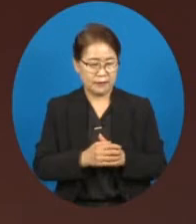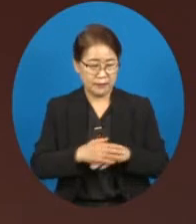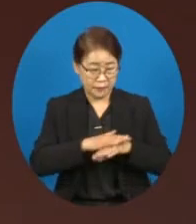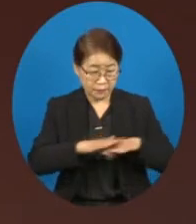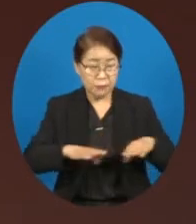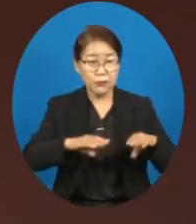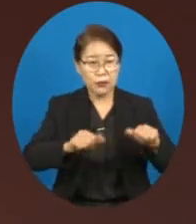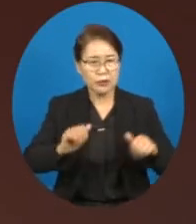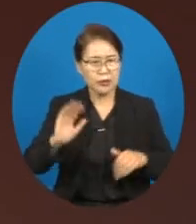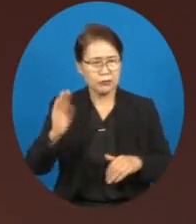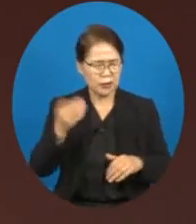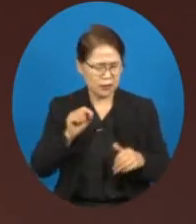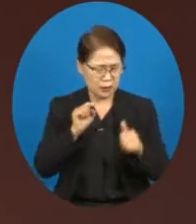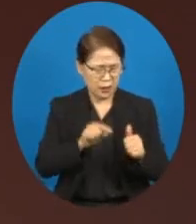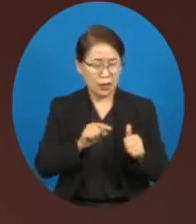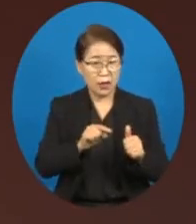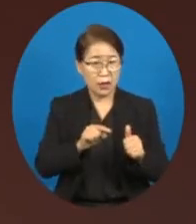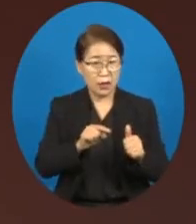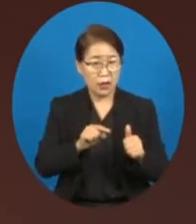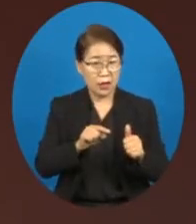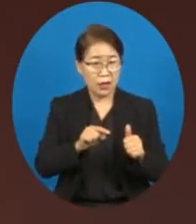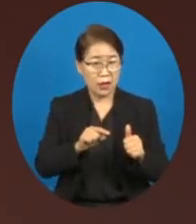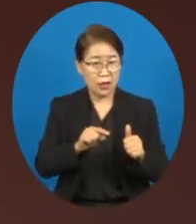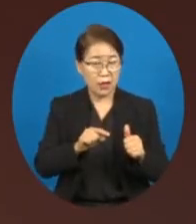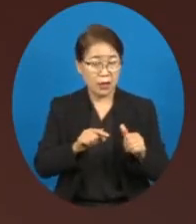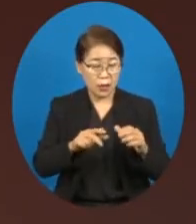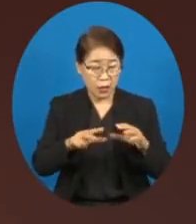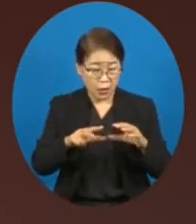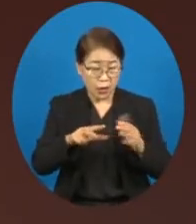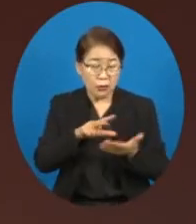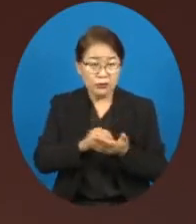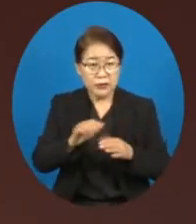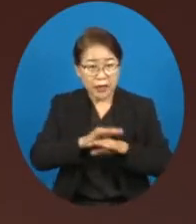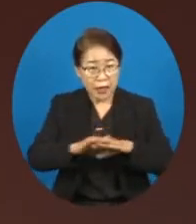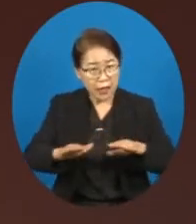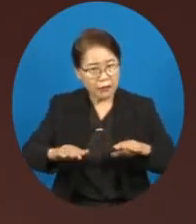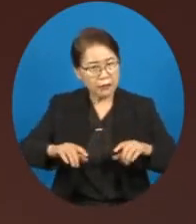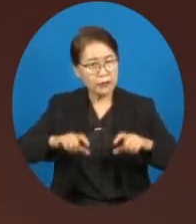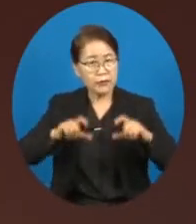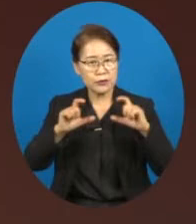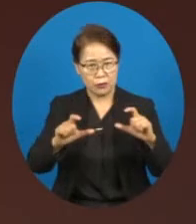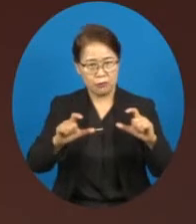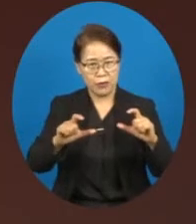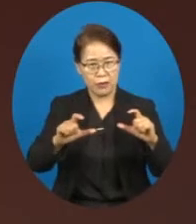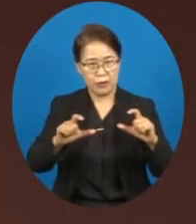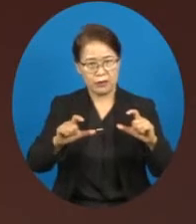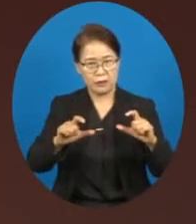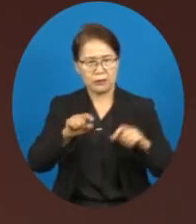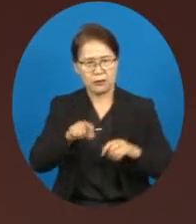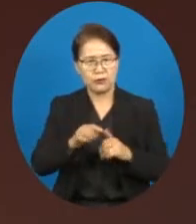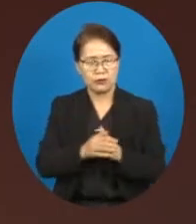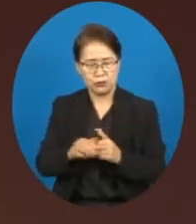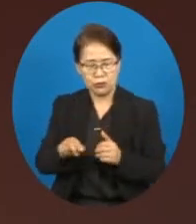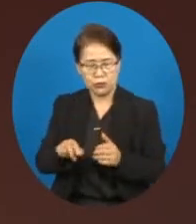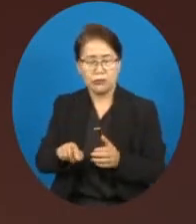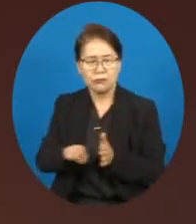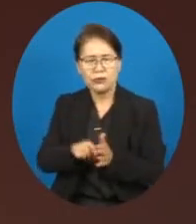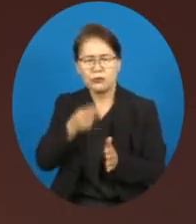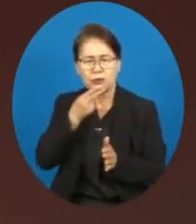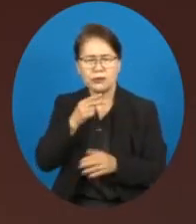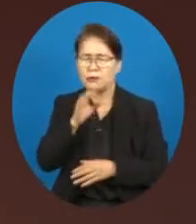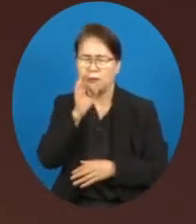하는 이 해답을 외치는 것은요 믿음이 없이는 불가능합니다. 그러므로